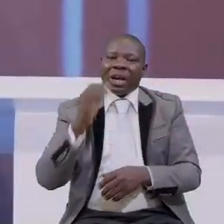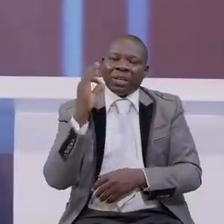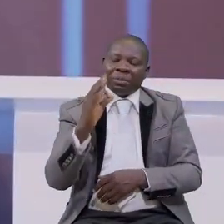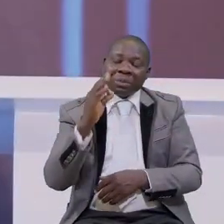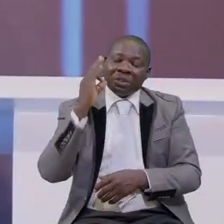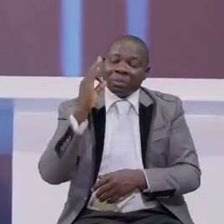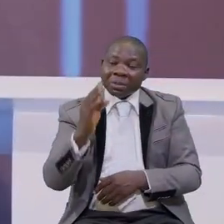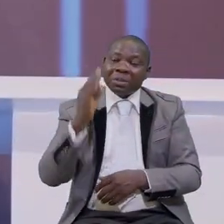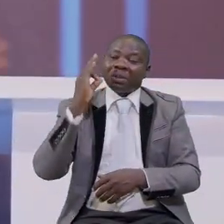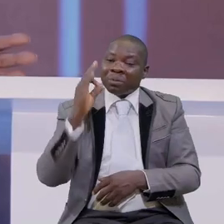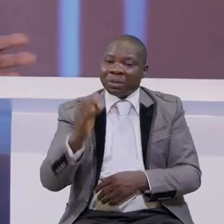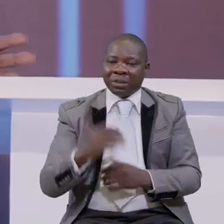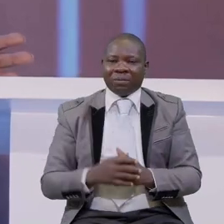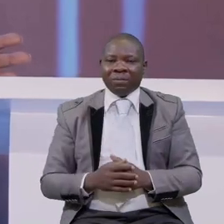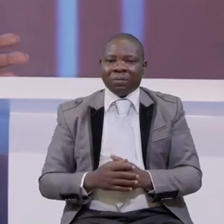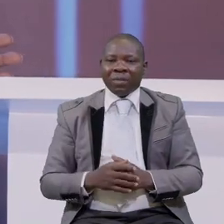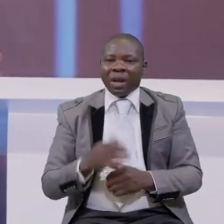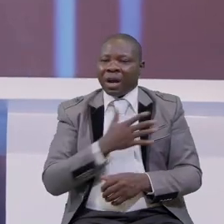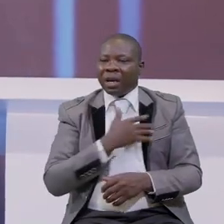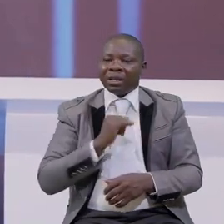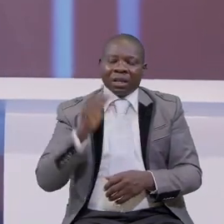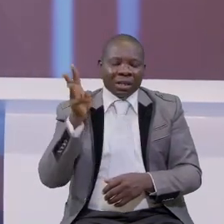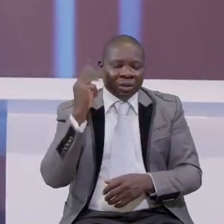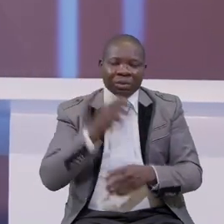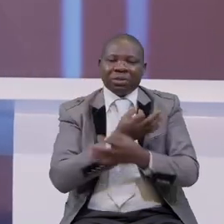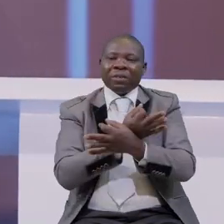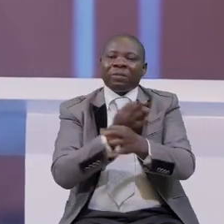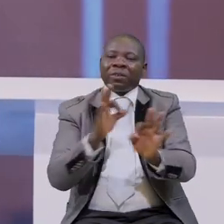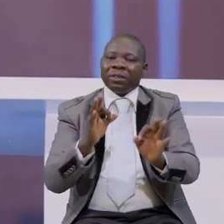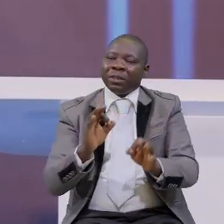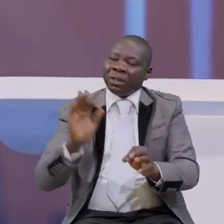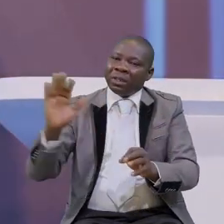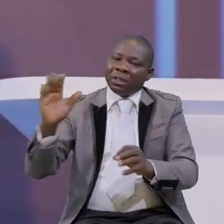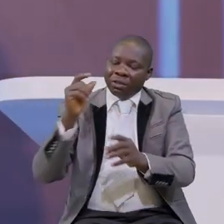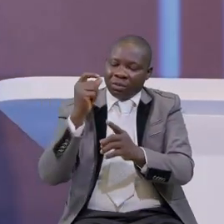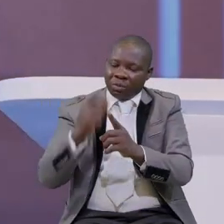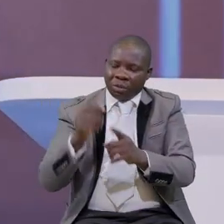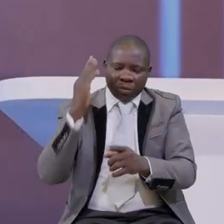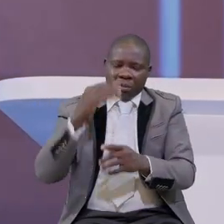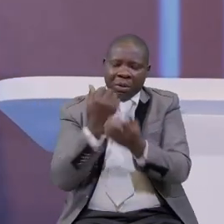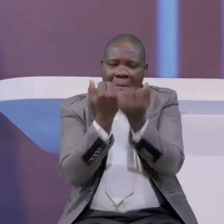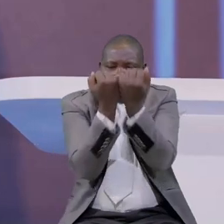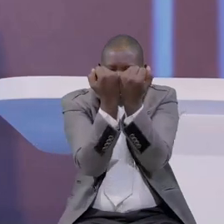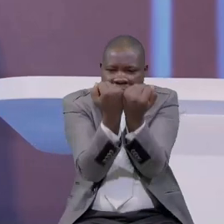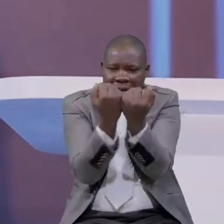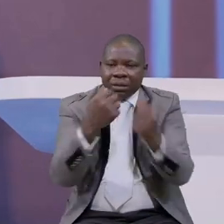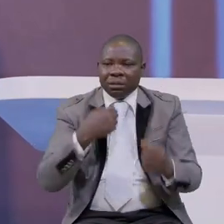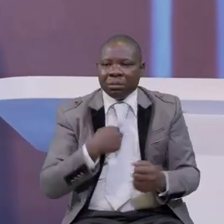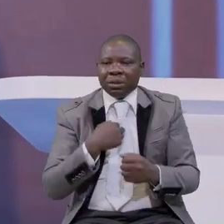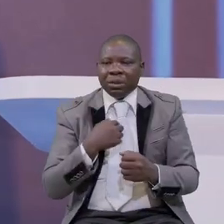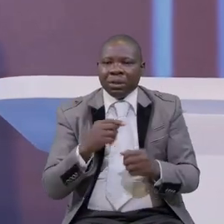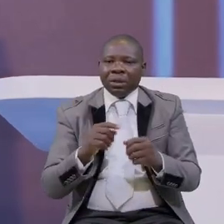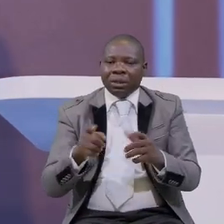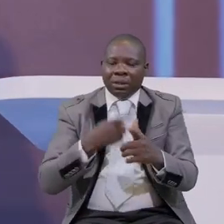j'ai prêché, prêché. Et j'étais libre. Ces paroles allaient me lier. J'ai